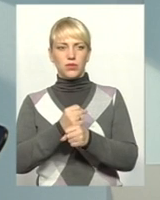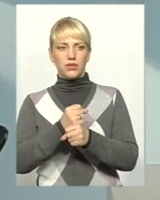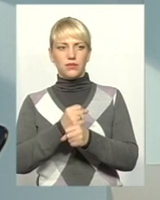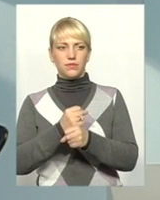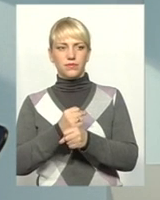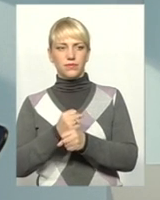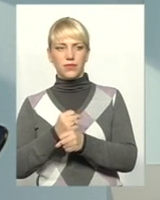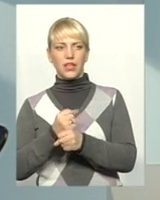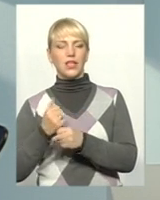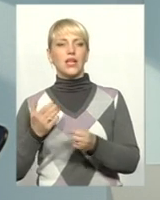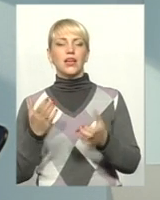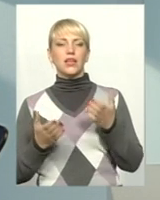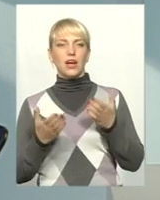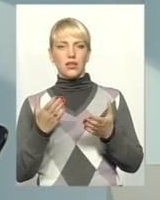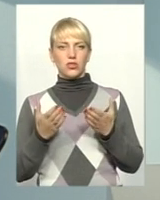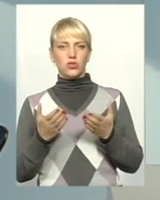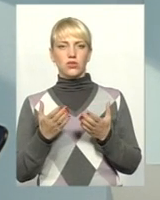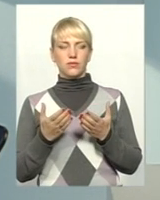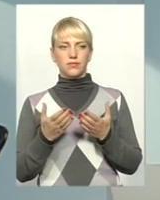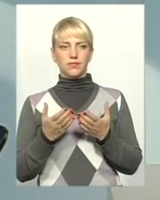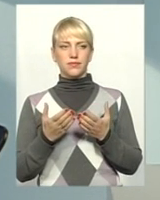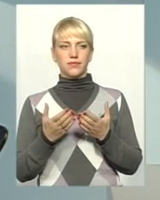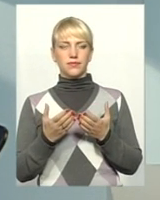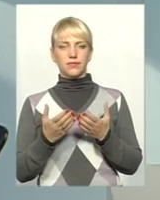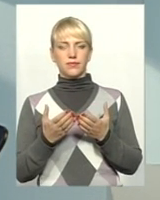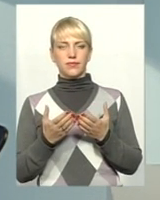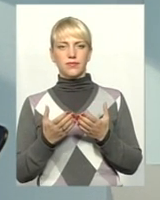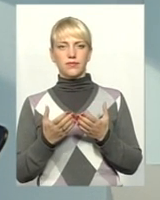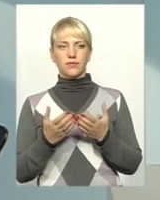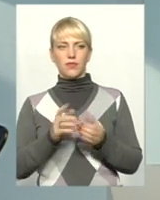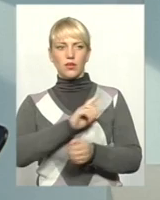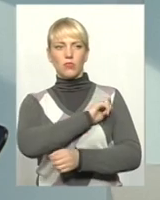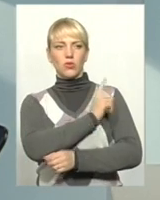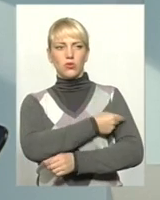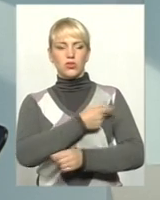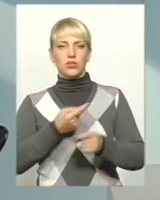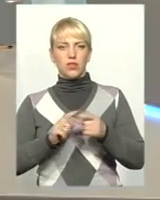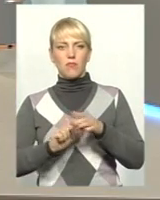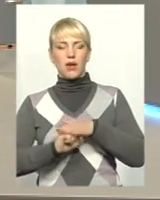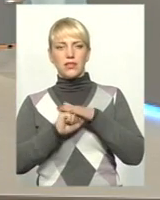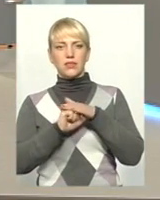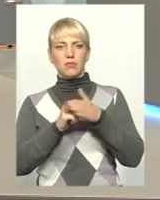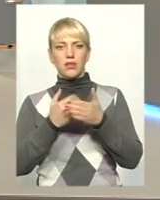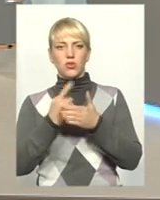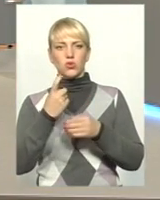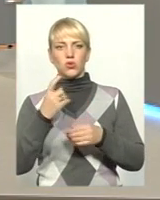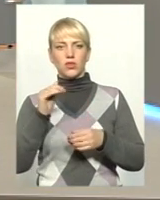І якщо, як вам дати зрозуміти, потужність його максимальна 100 тисяч